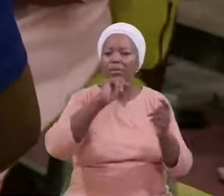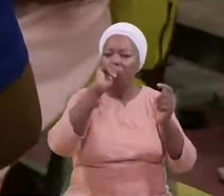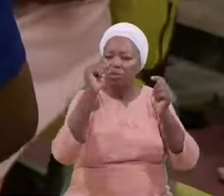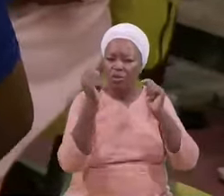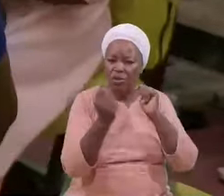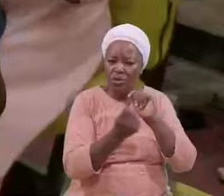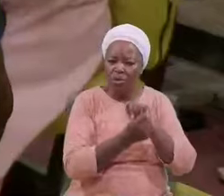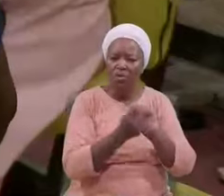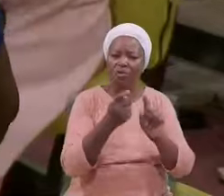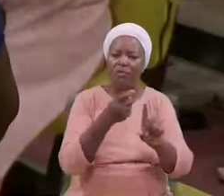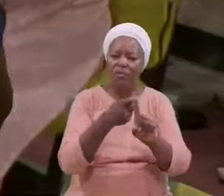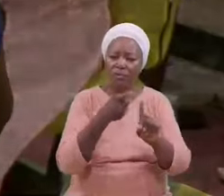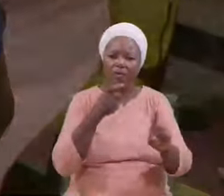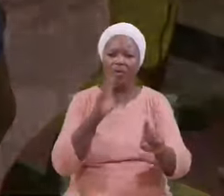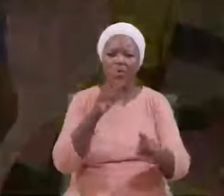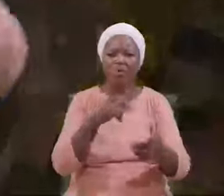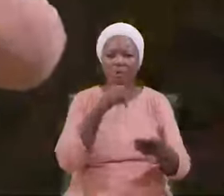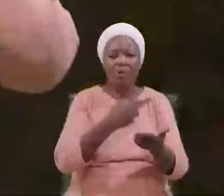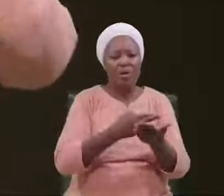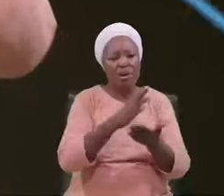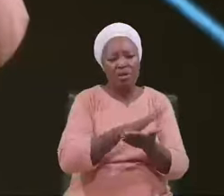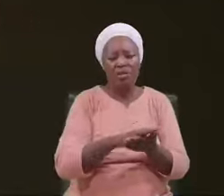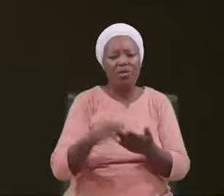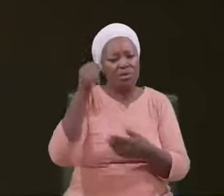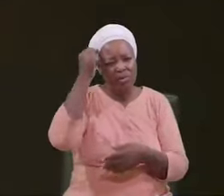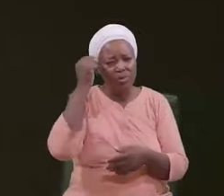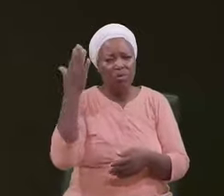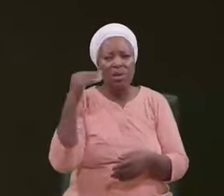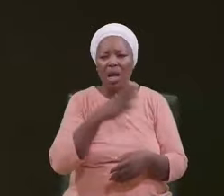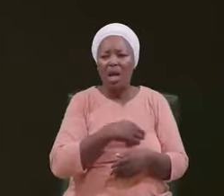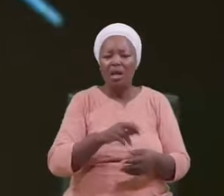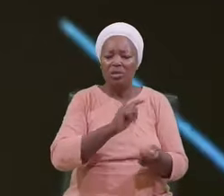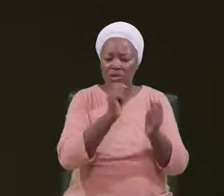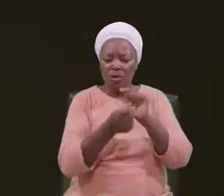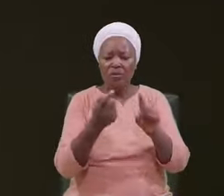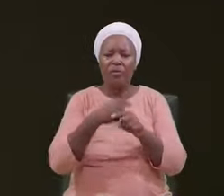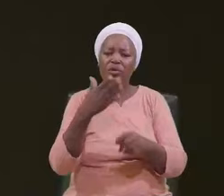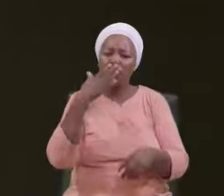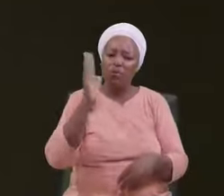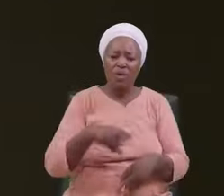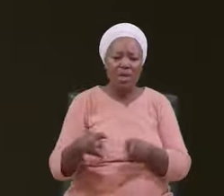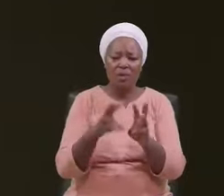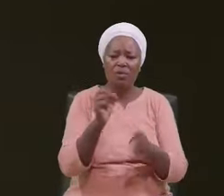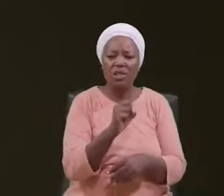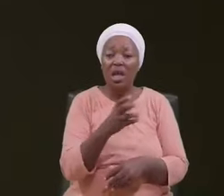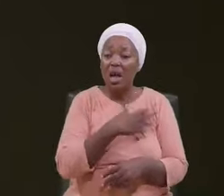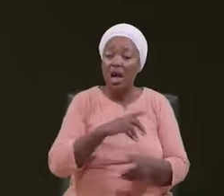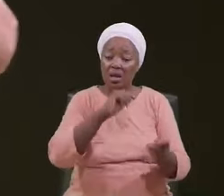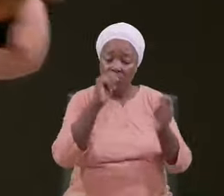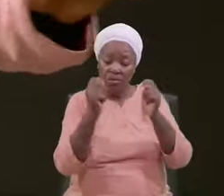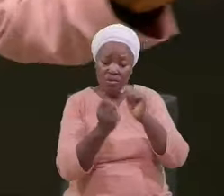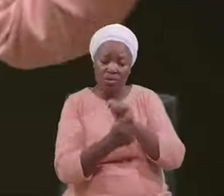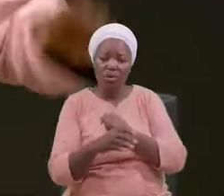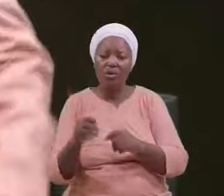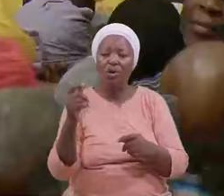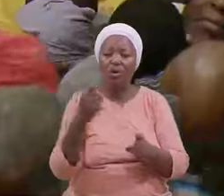Détournez-vous de vos mauvaises pensées et détournez-vous de vos mauvaises voix et détournez-vous